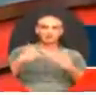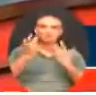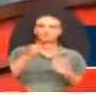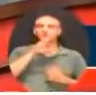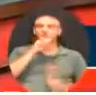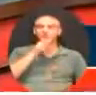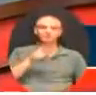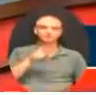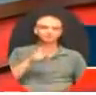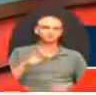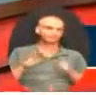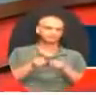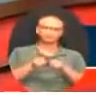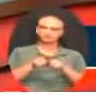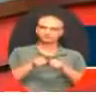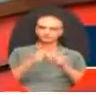והיא מתייחסת לאותה,